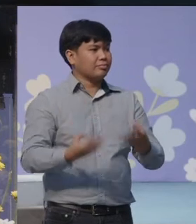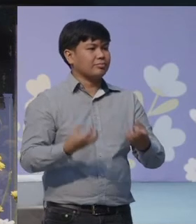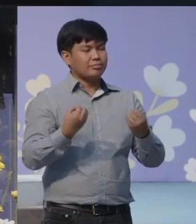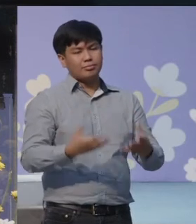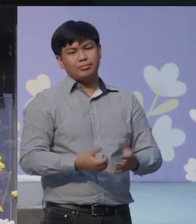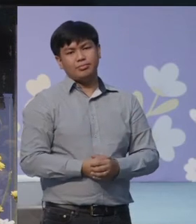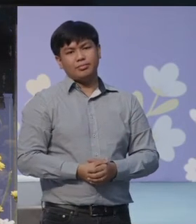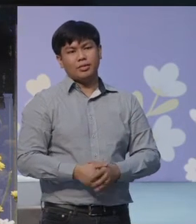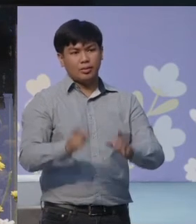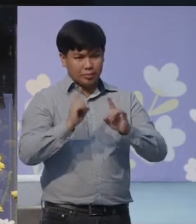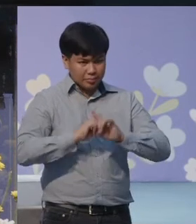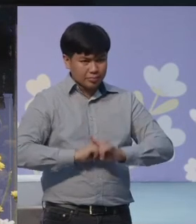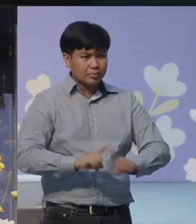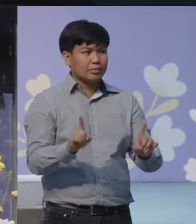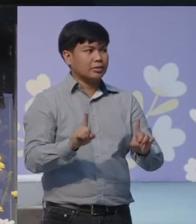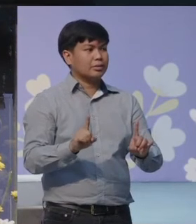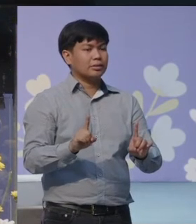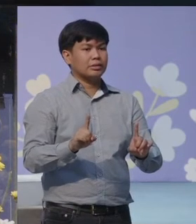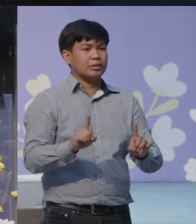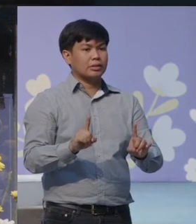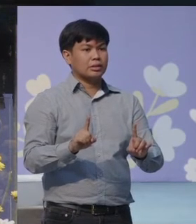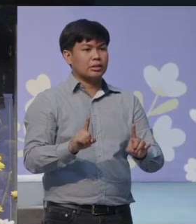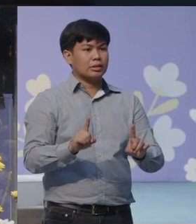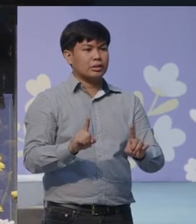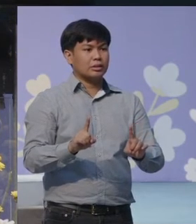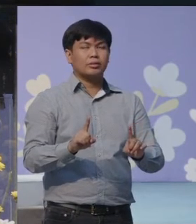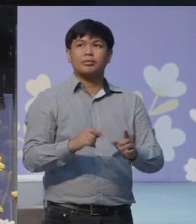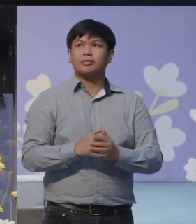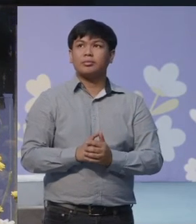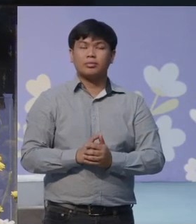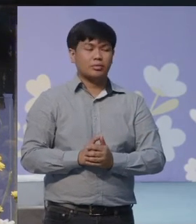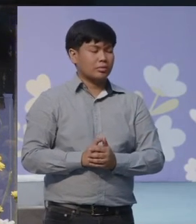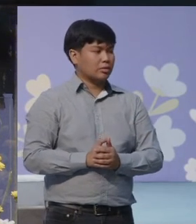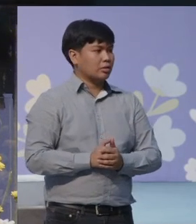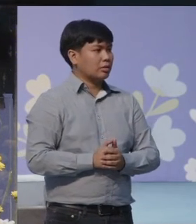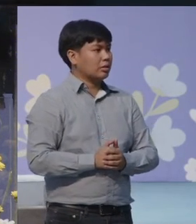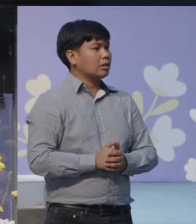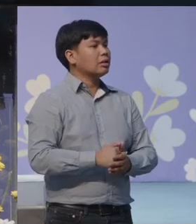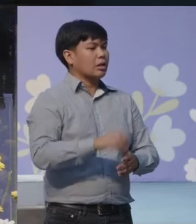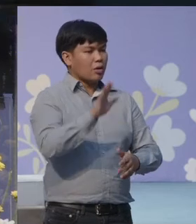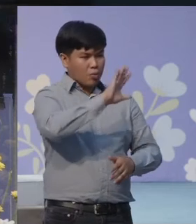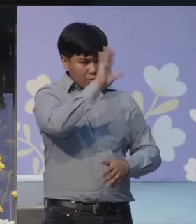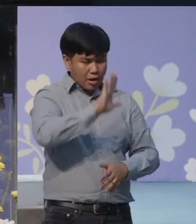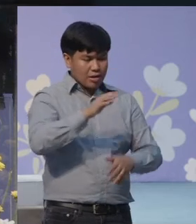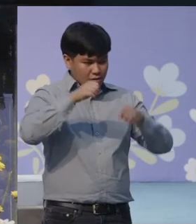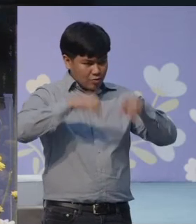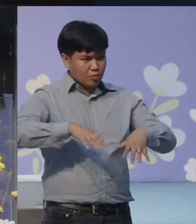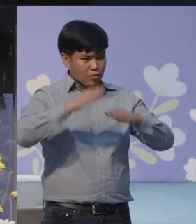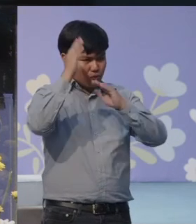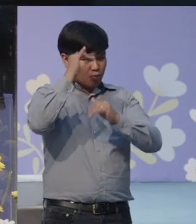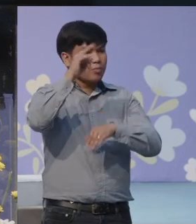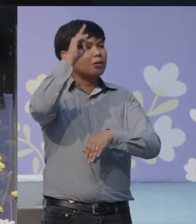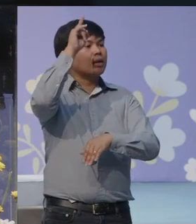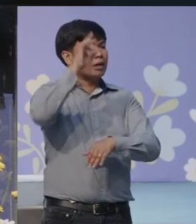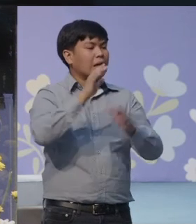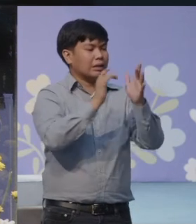But be of good cheer. He has overcome the world.